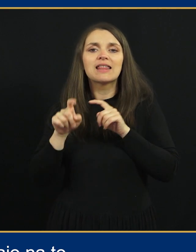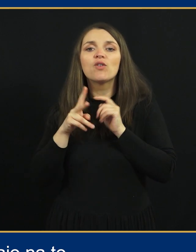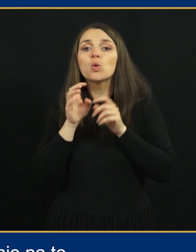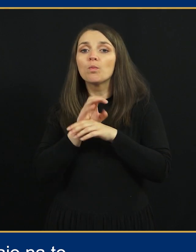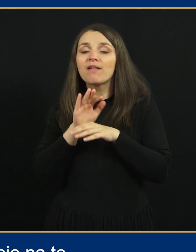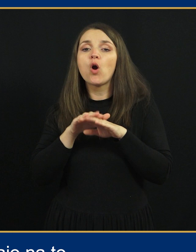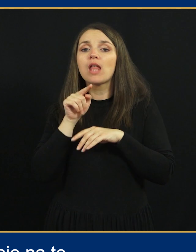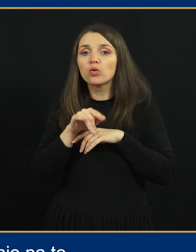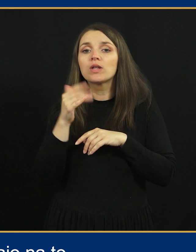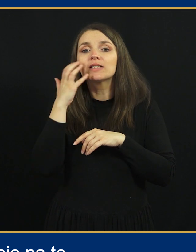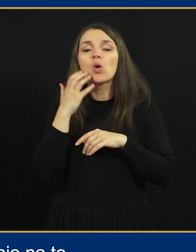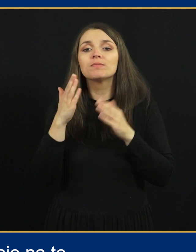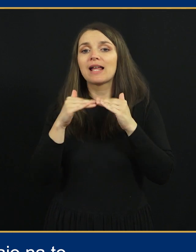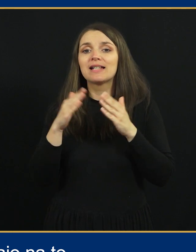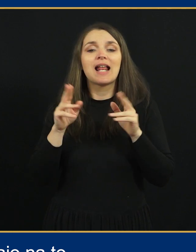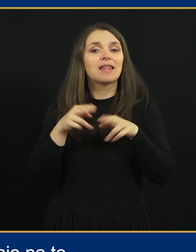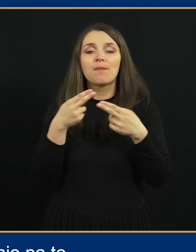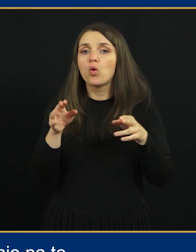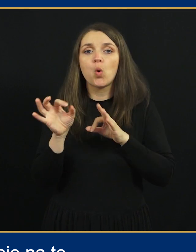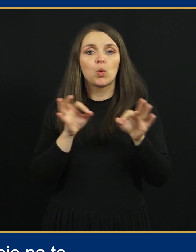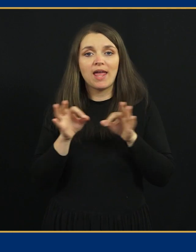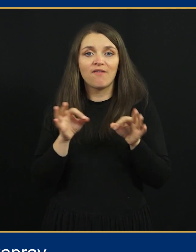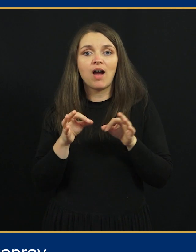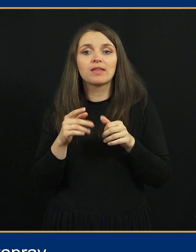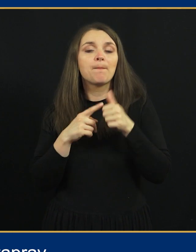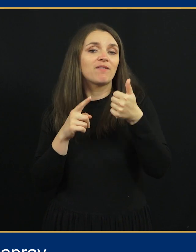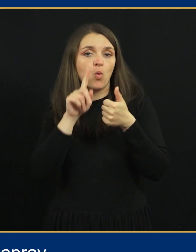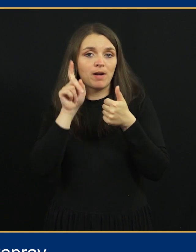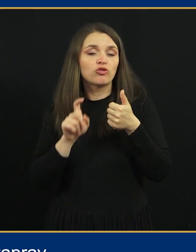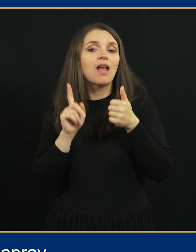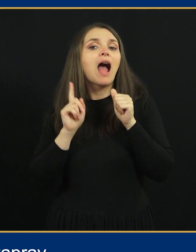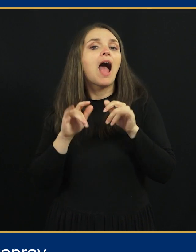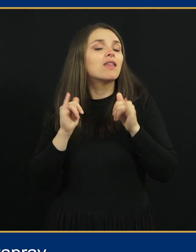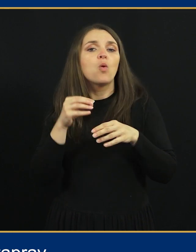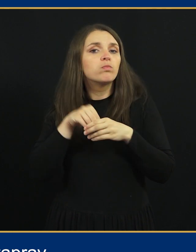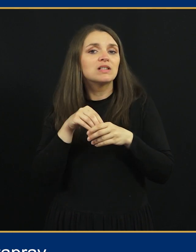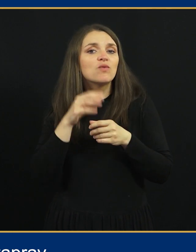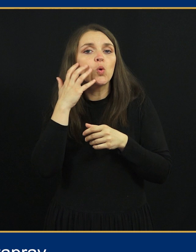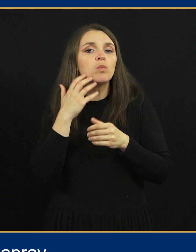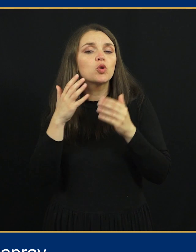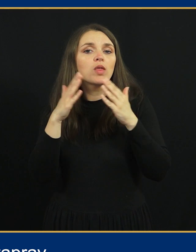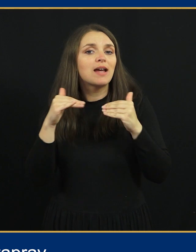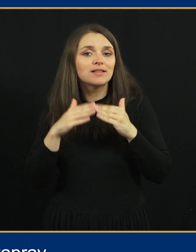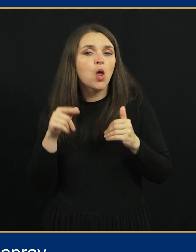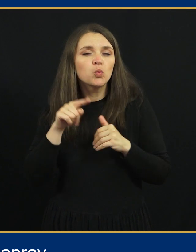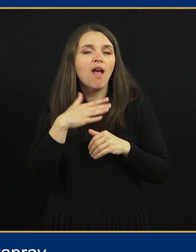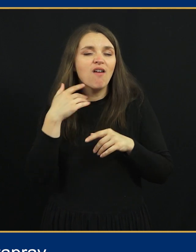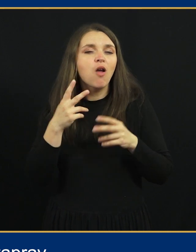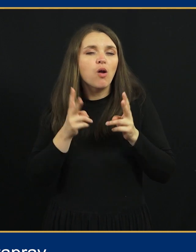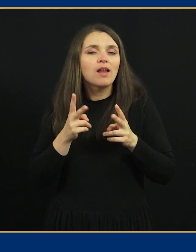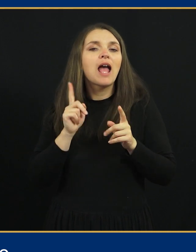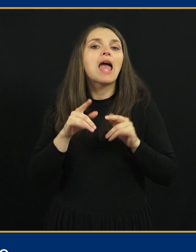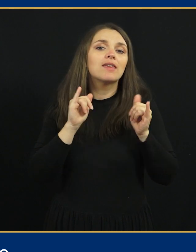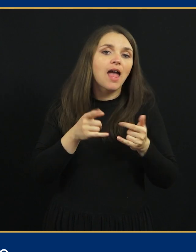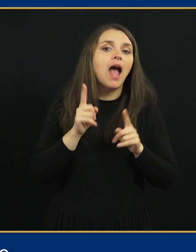ki vplivajo na to, da se romska naselja ne morejo urejevati. Zdaj, prvo vprašanje je, kaj je pravzaprav romsko naselje. Tukaj je veliko variant, kaj